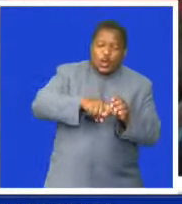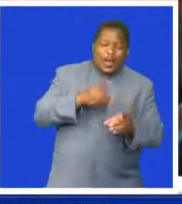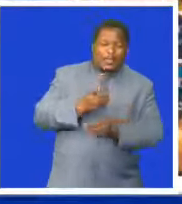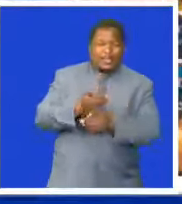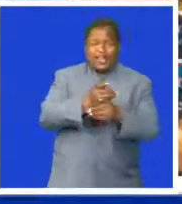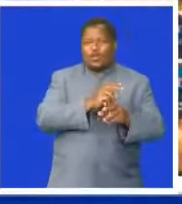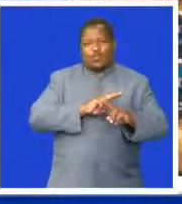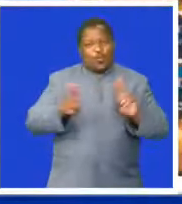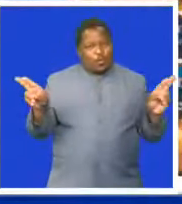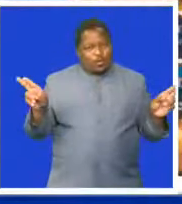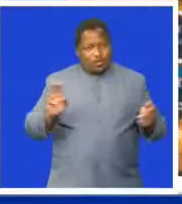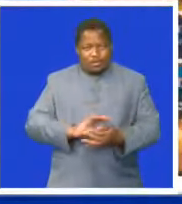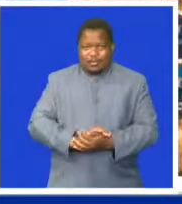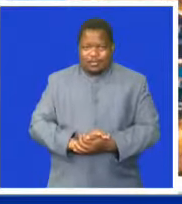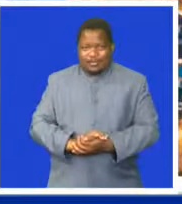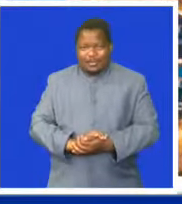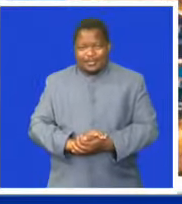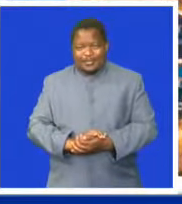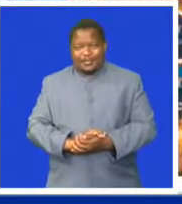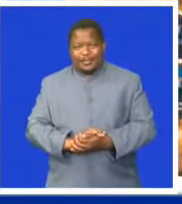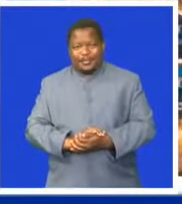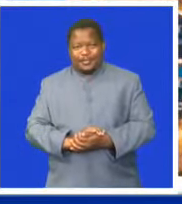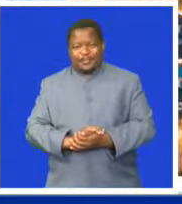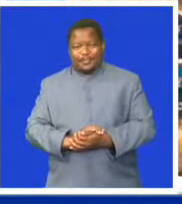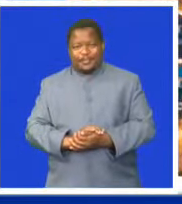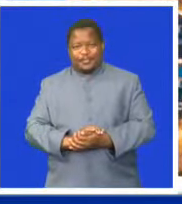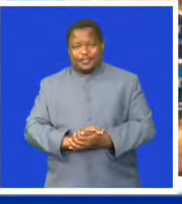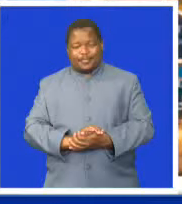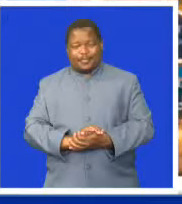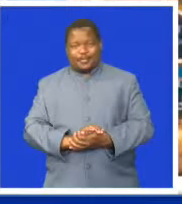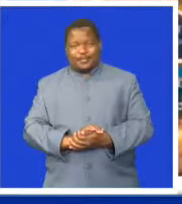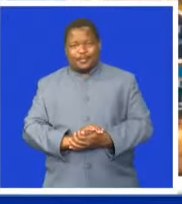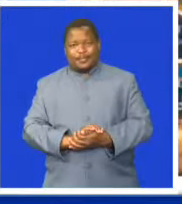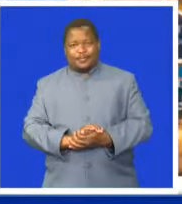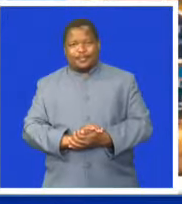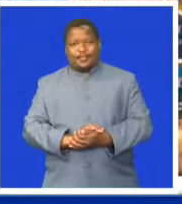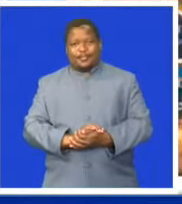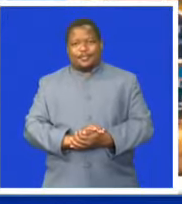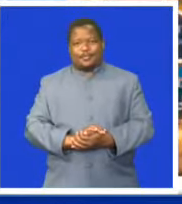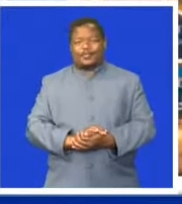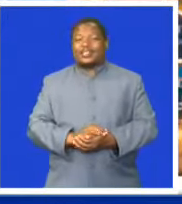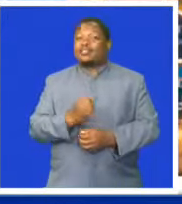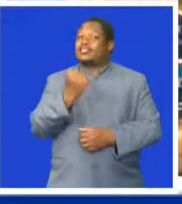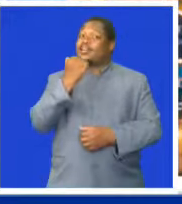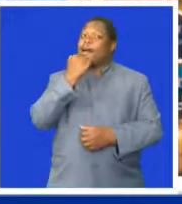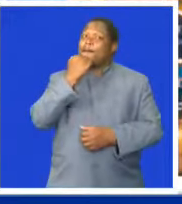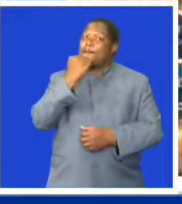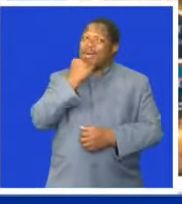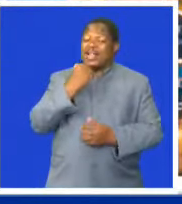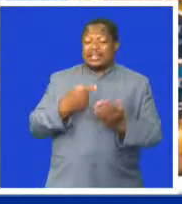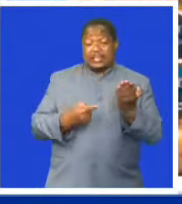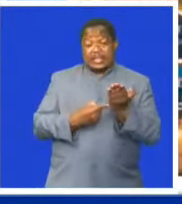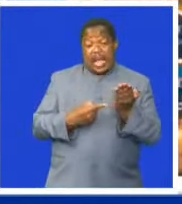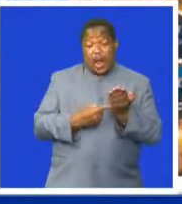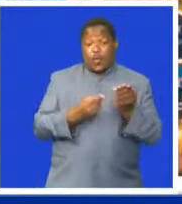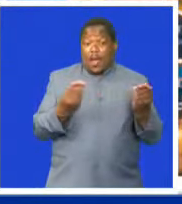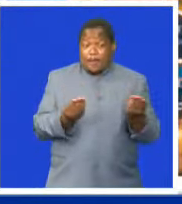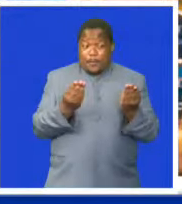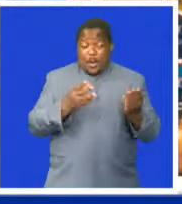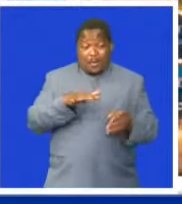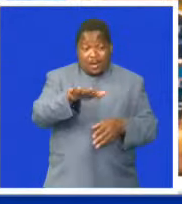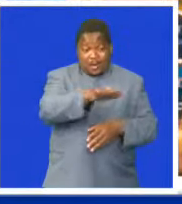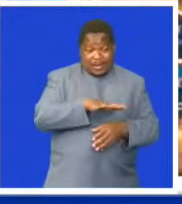ePhalamende. Kungabhadalwa kahle kwemthelo wempahla emarates edolobheni kamanzini kuyendele phasi imisebenzi